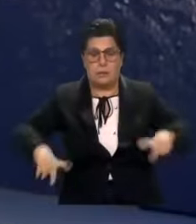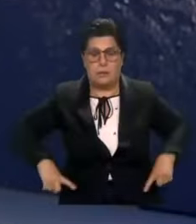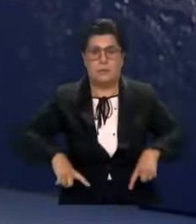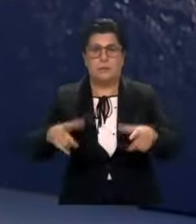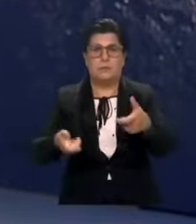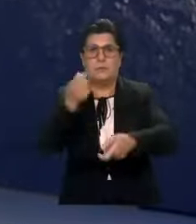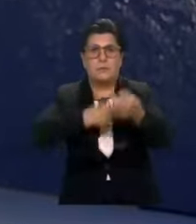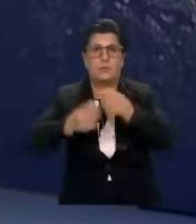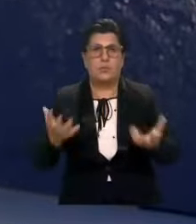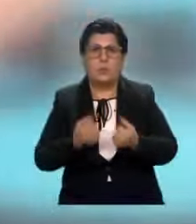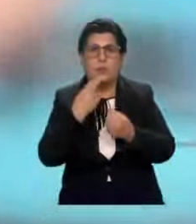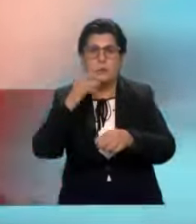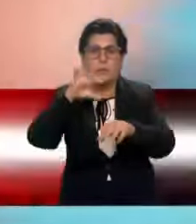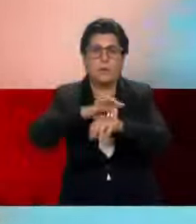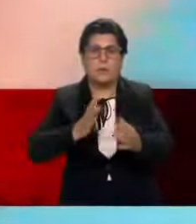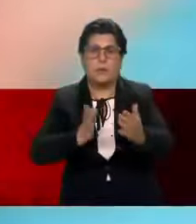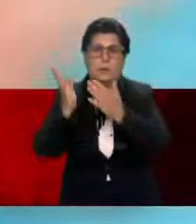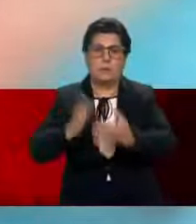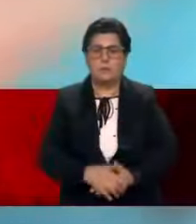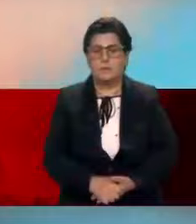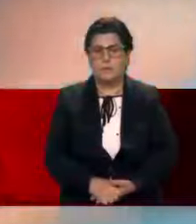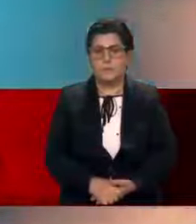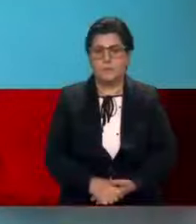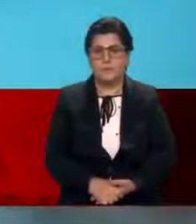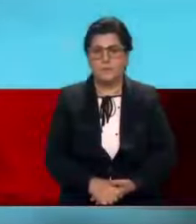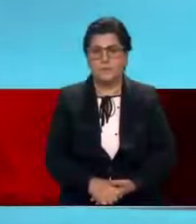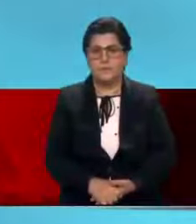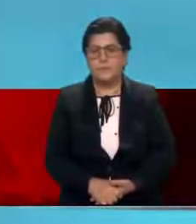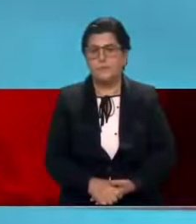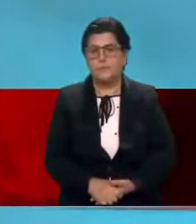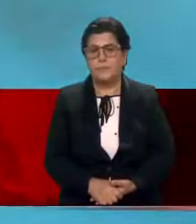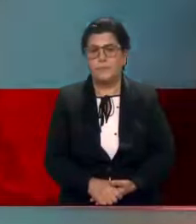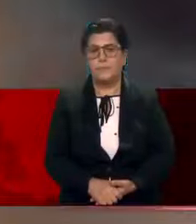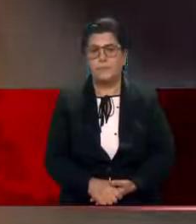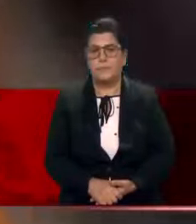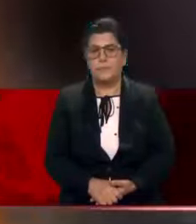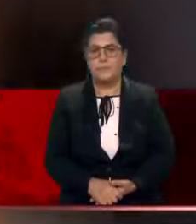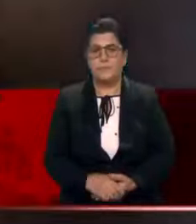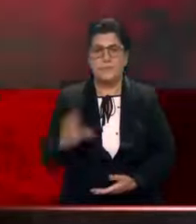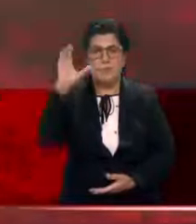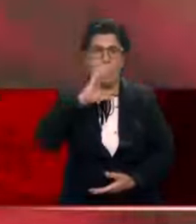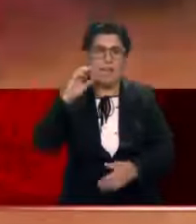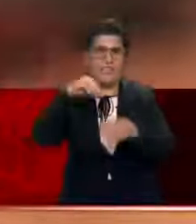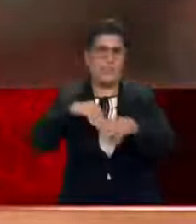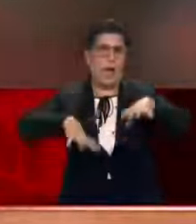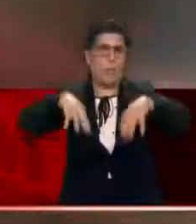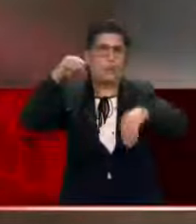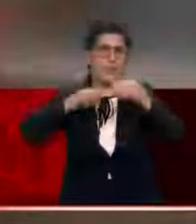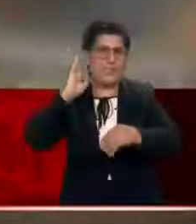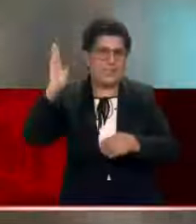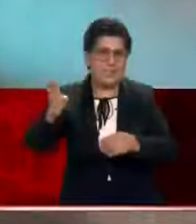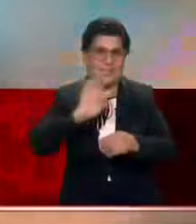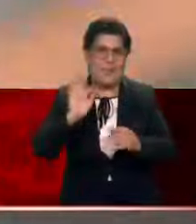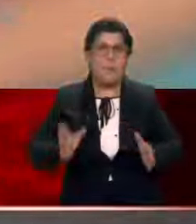tedavi altına alındı. Onlar ipi tutarken sedyeyi bana verecek arkadaşlar. Tamam. Balayı için Kapadokya'ya geldi.